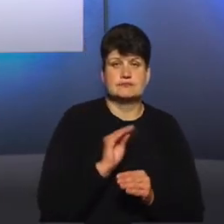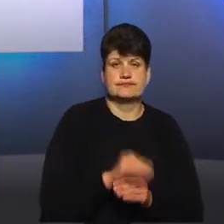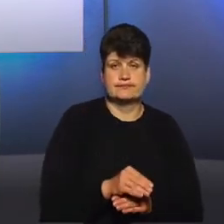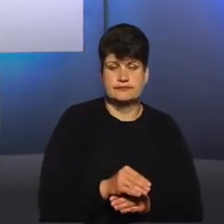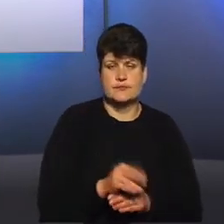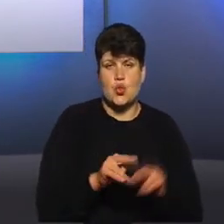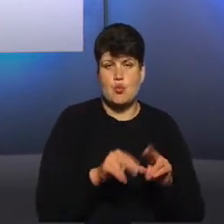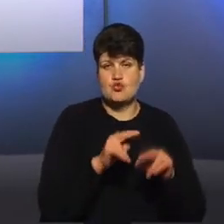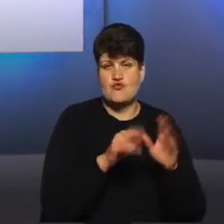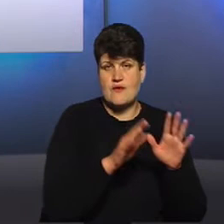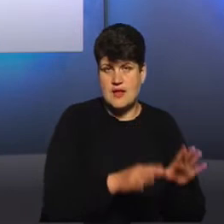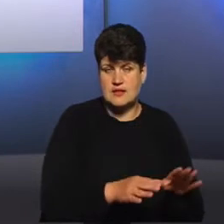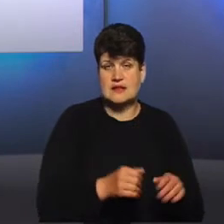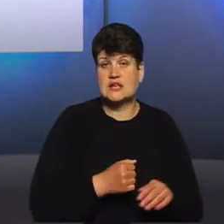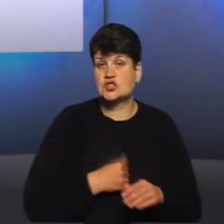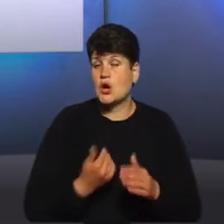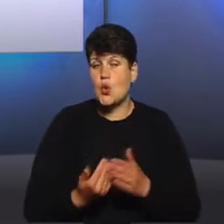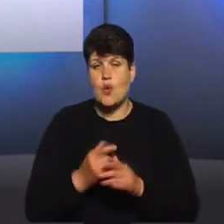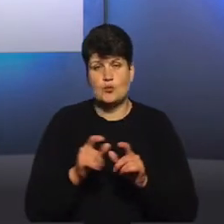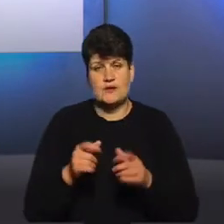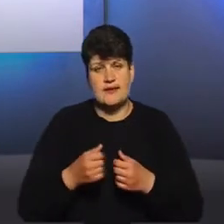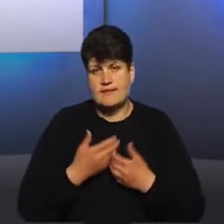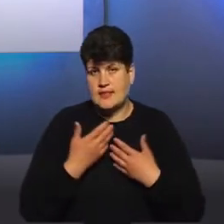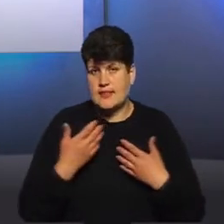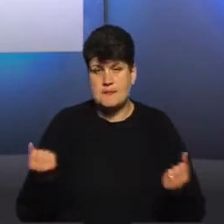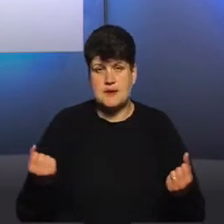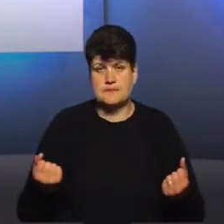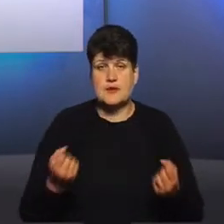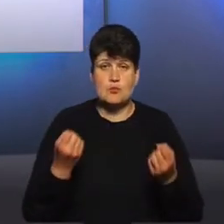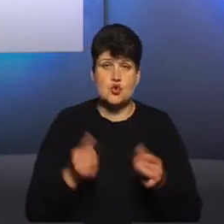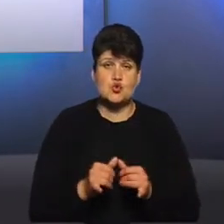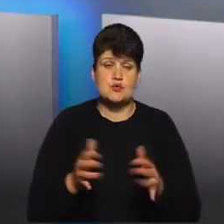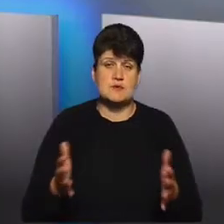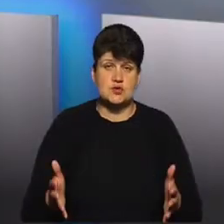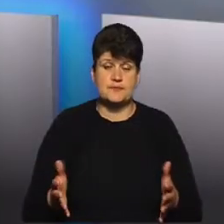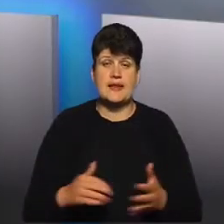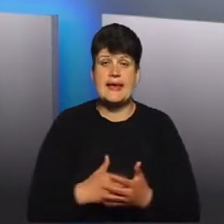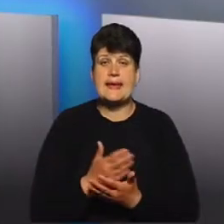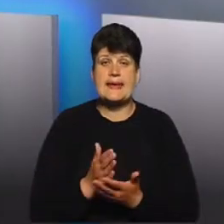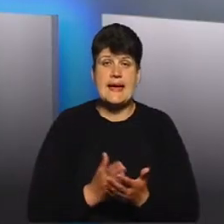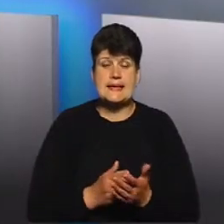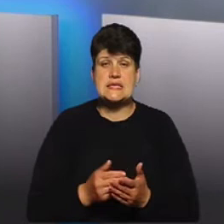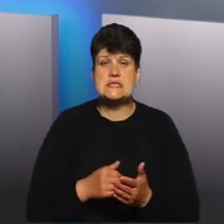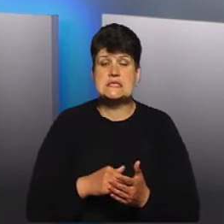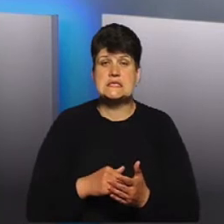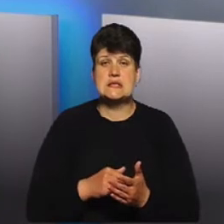жаль, нових об'єктів немає. Єдине, що вони просто збільшились. Про якість сервісу, то, можливо, наші люди більше навіть нарікають на нього. Ті,